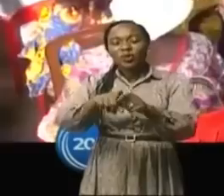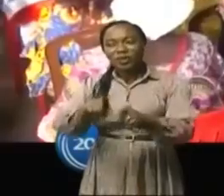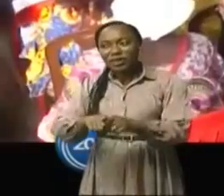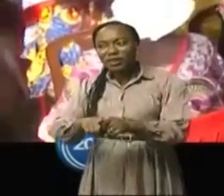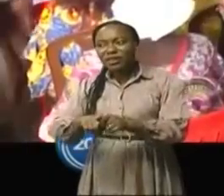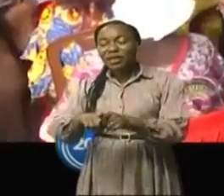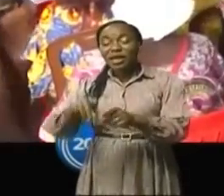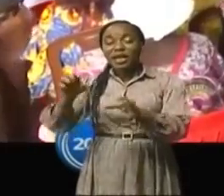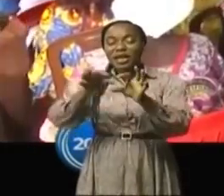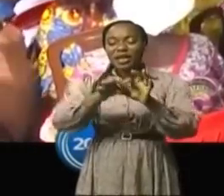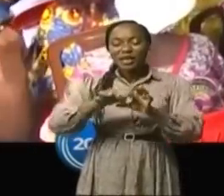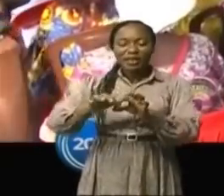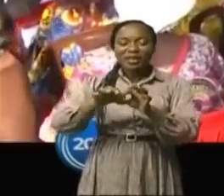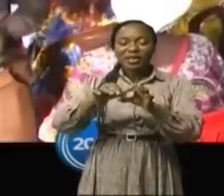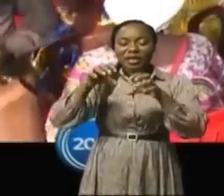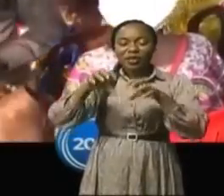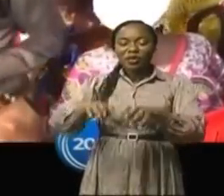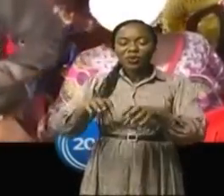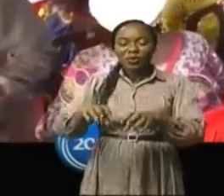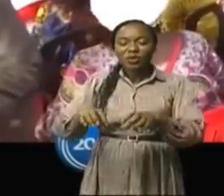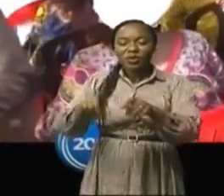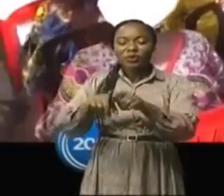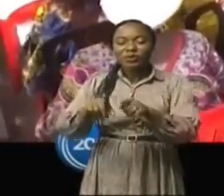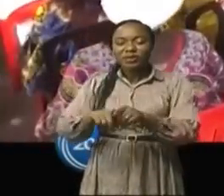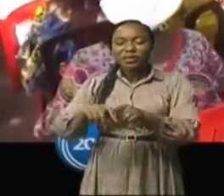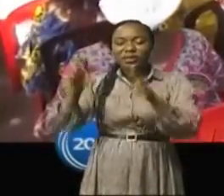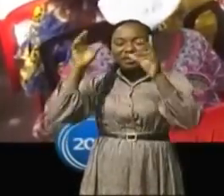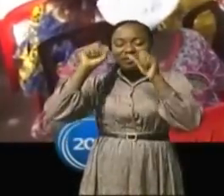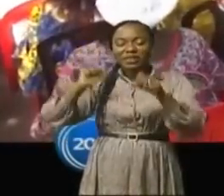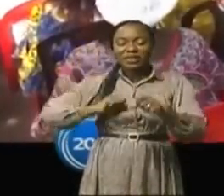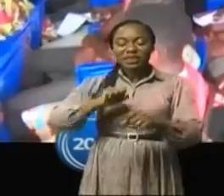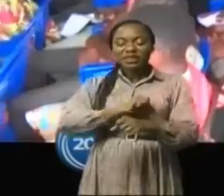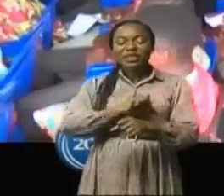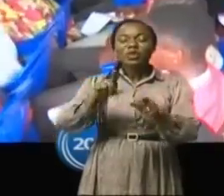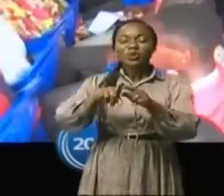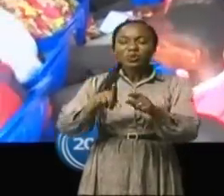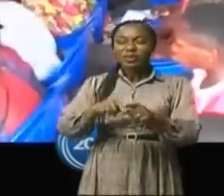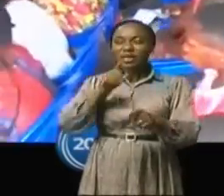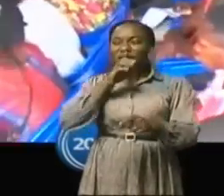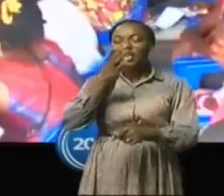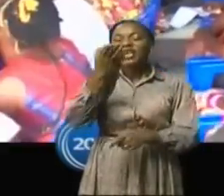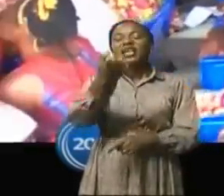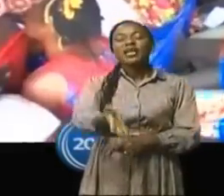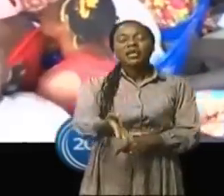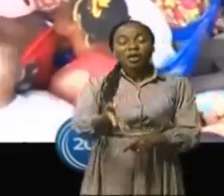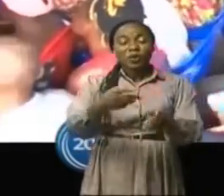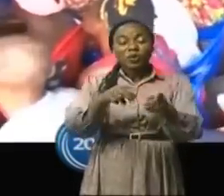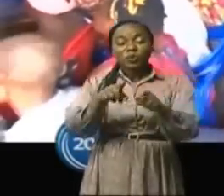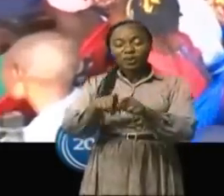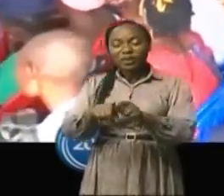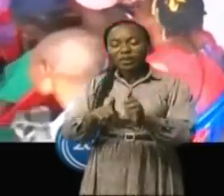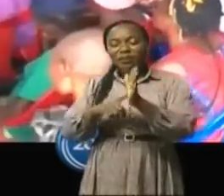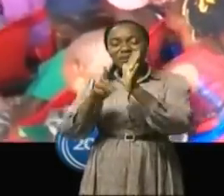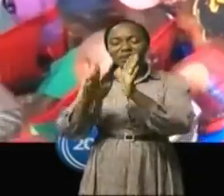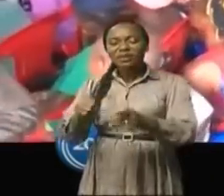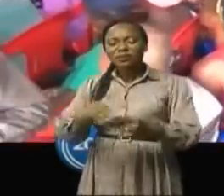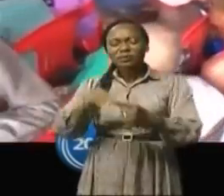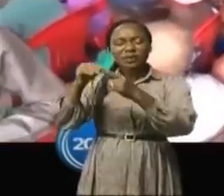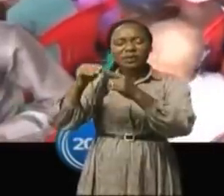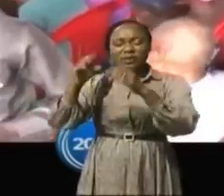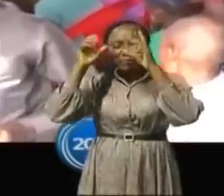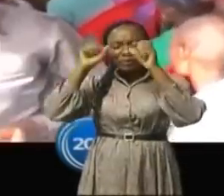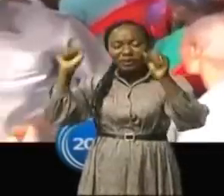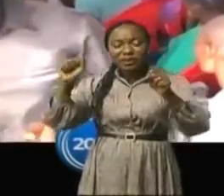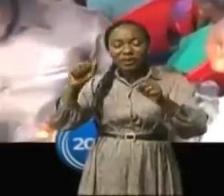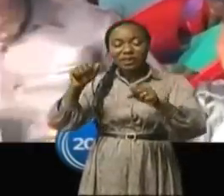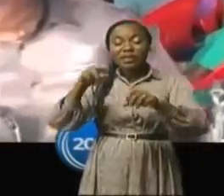forces démocratiques du Congo, parti cher au président du Sénat et représentant personnel du président de la République à cet événement,